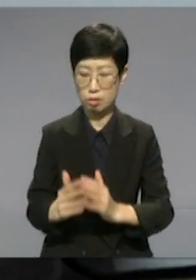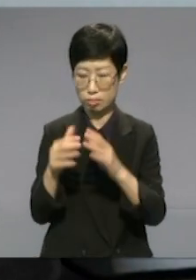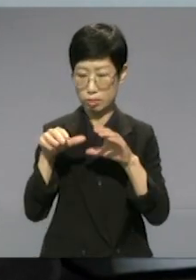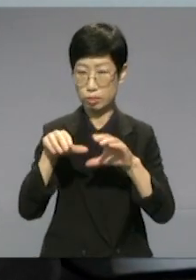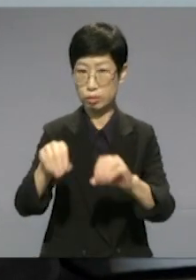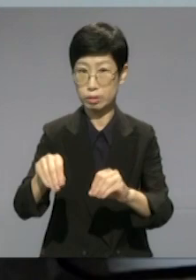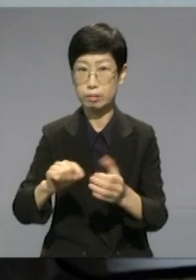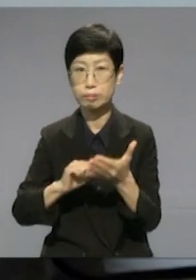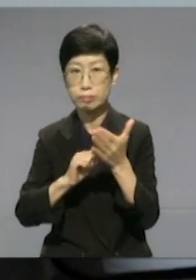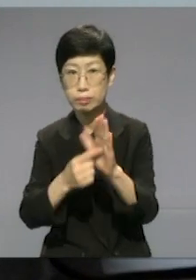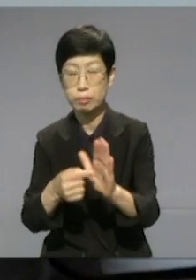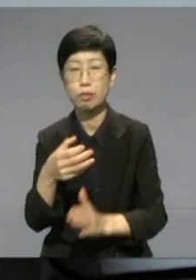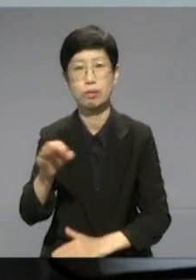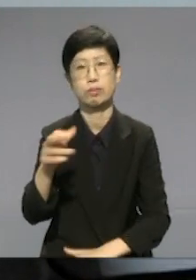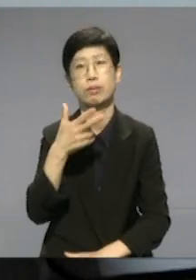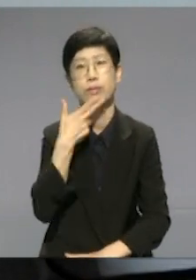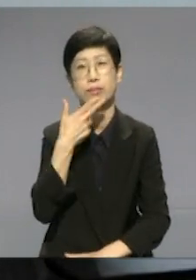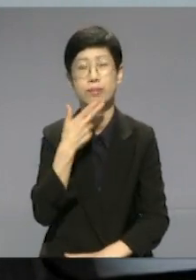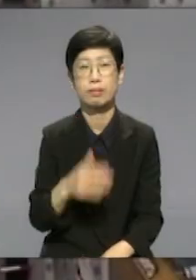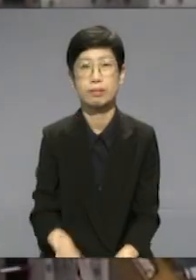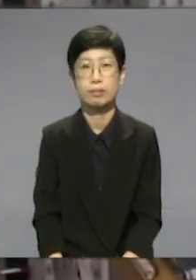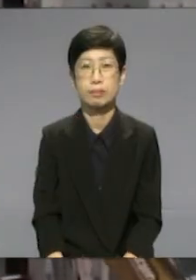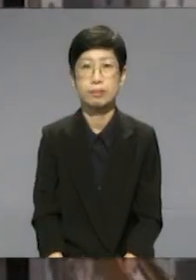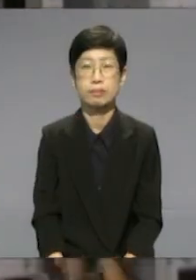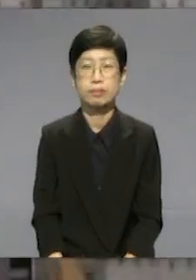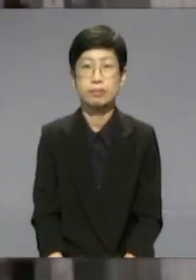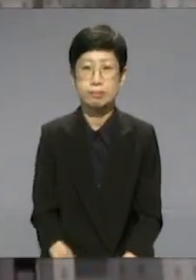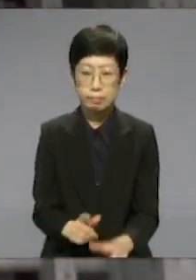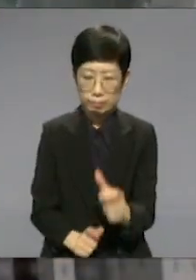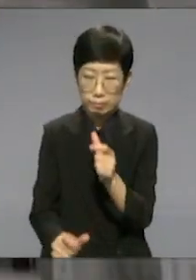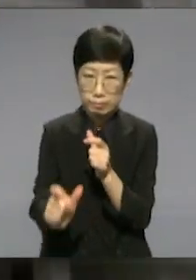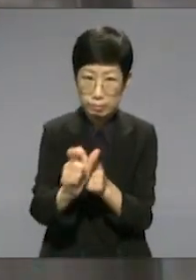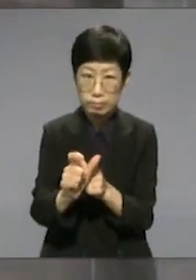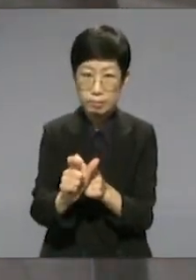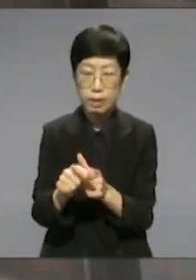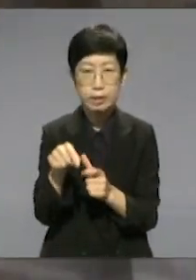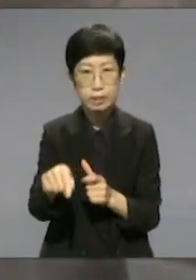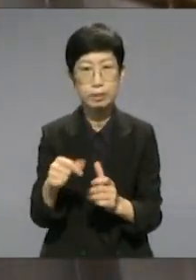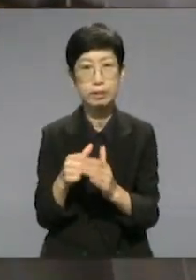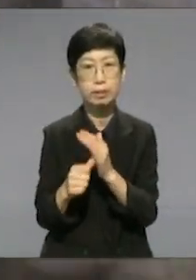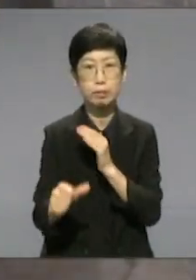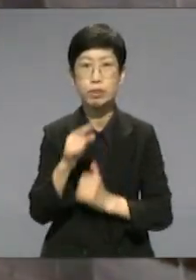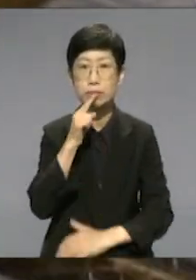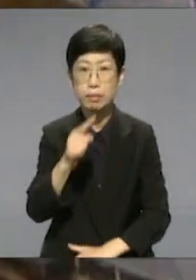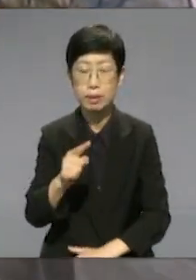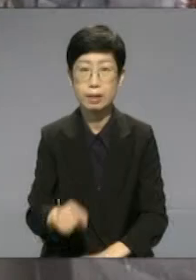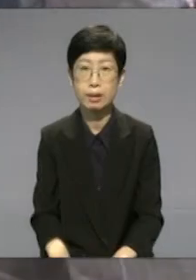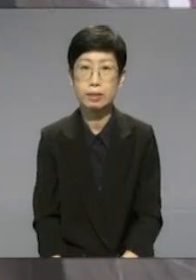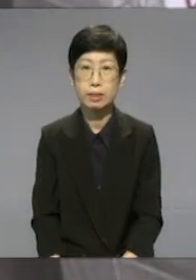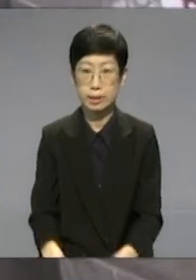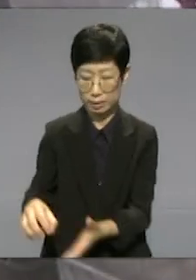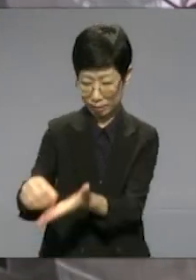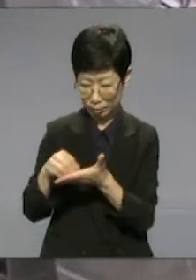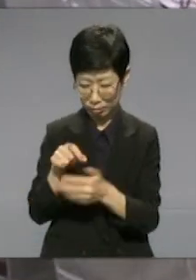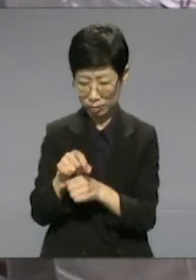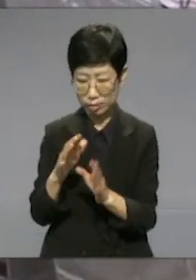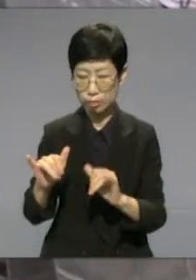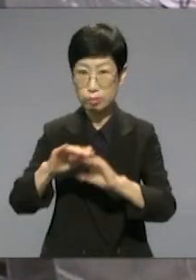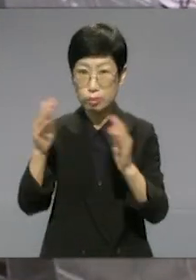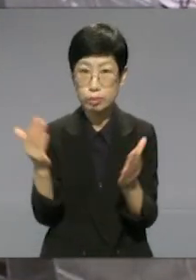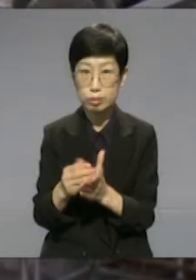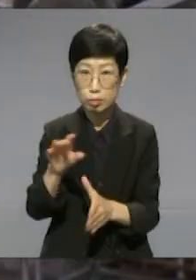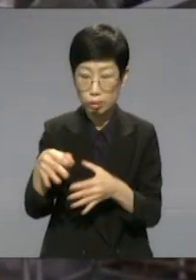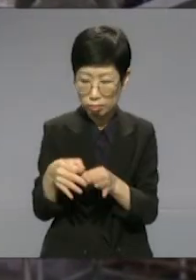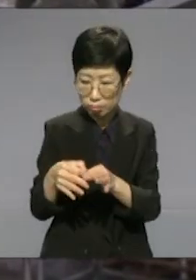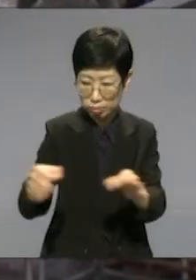사실을 공개적으로 인정하지 않고 있습니다. 더 나아가 프로젝트 대표는 위챗을 통해 등록된 직원 모두가